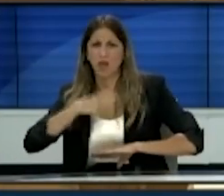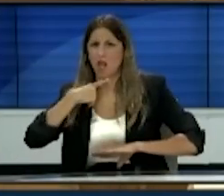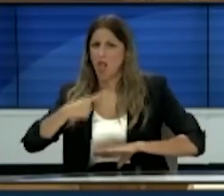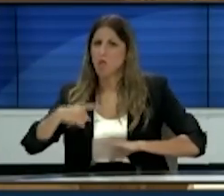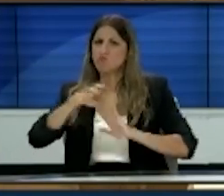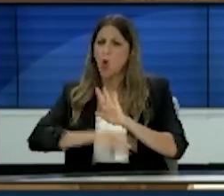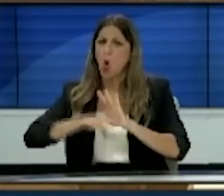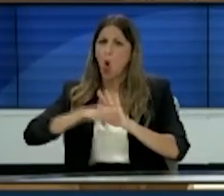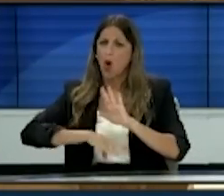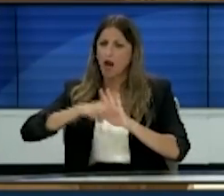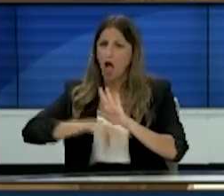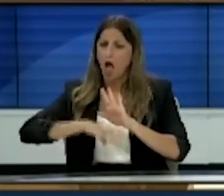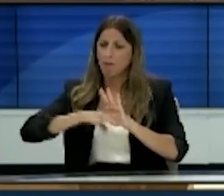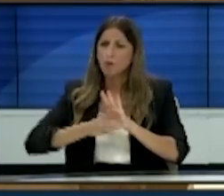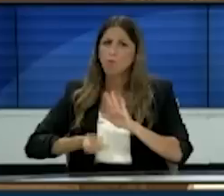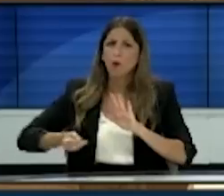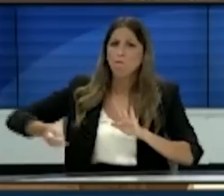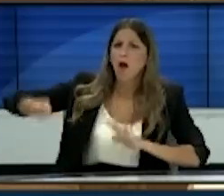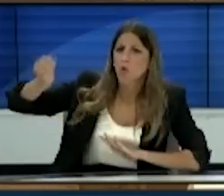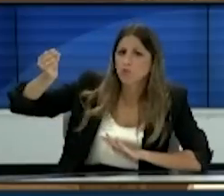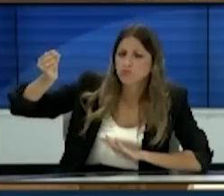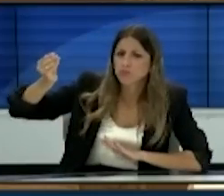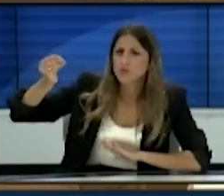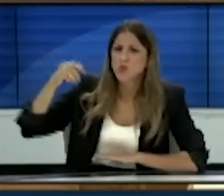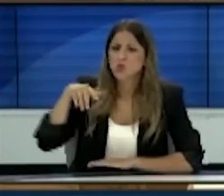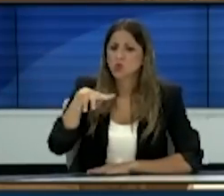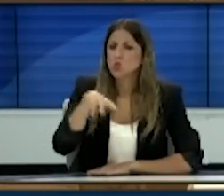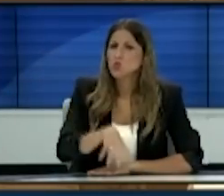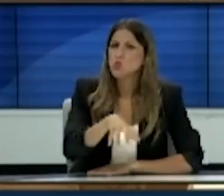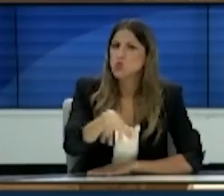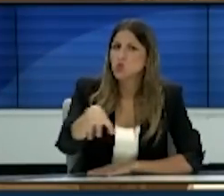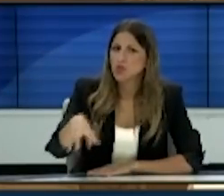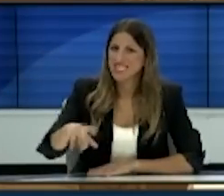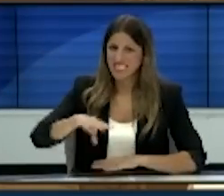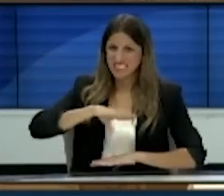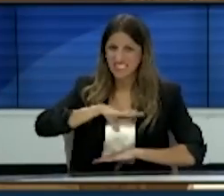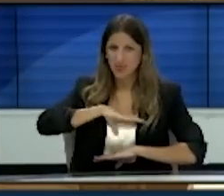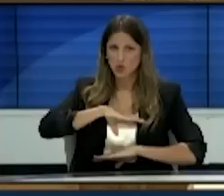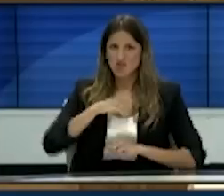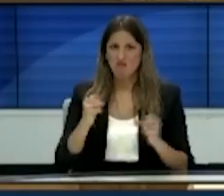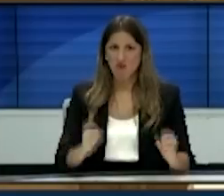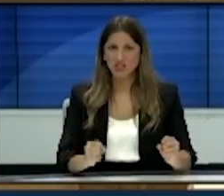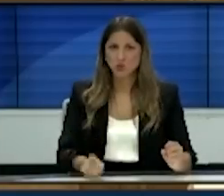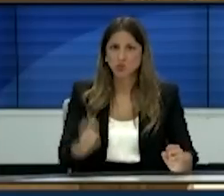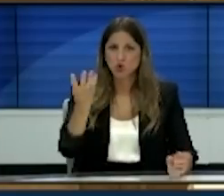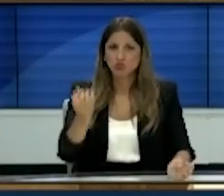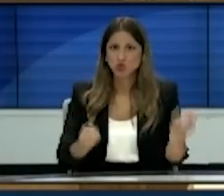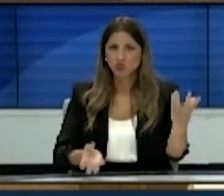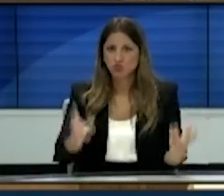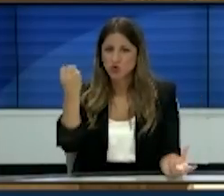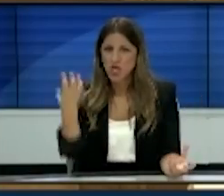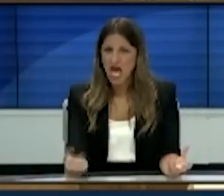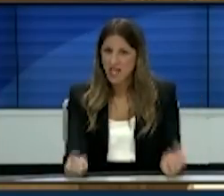ΝΑΤΟ, στην παραχώρηση υποδομών της χώρας στις Ηνωμένες Πολιτείες και στο ΝΑΤΟ.